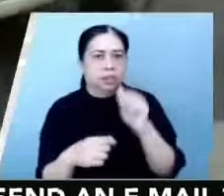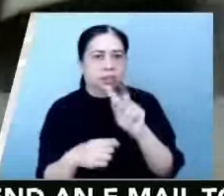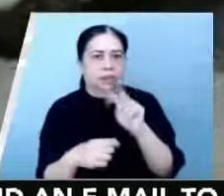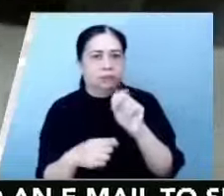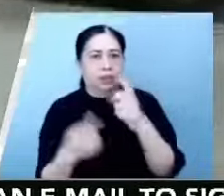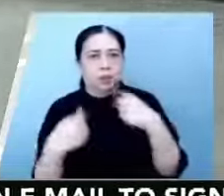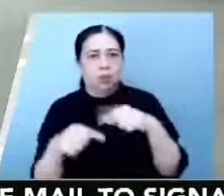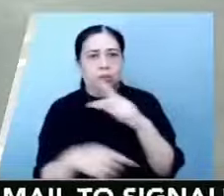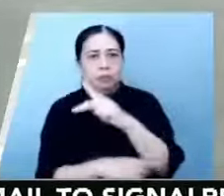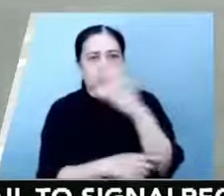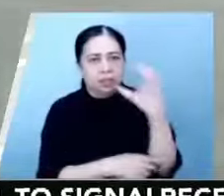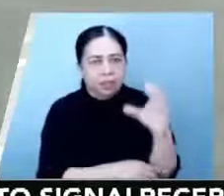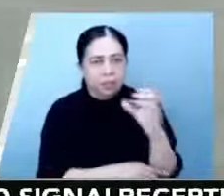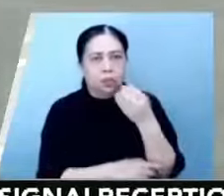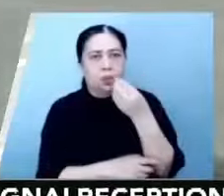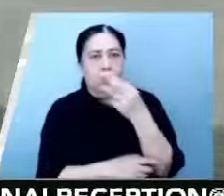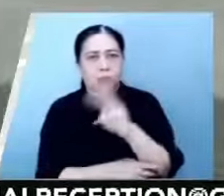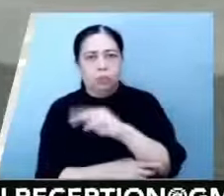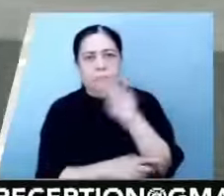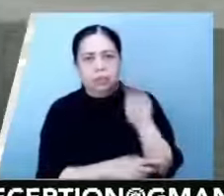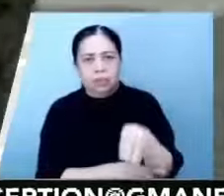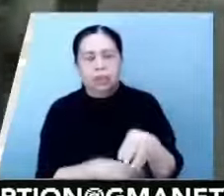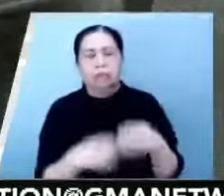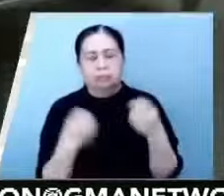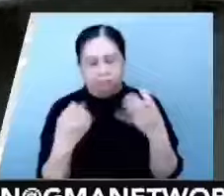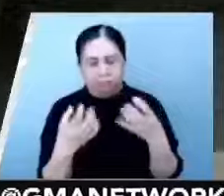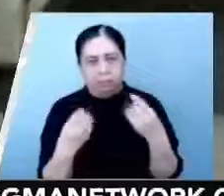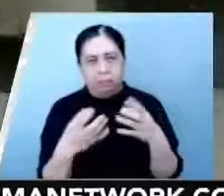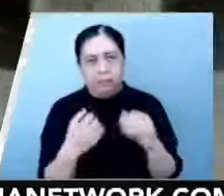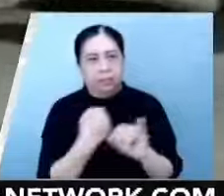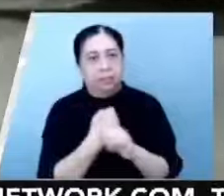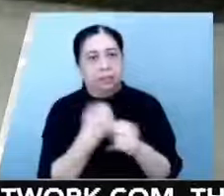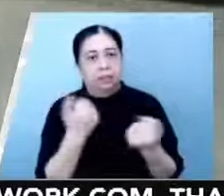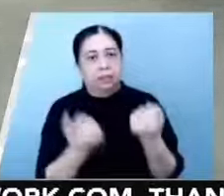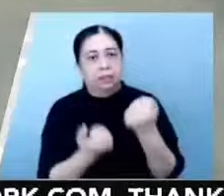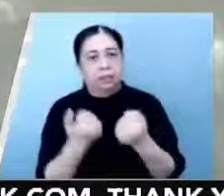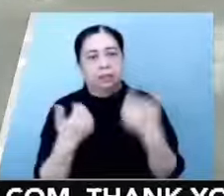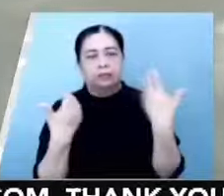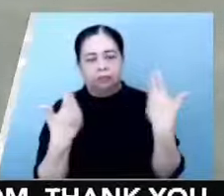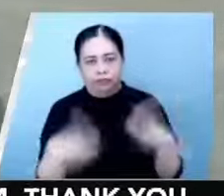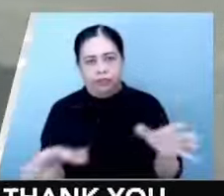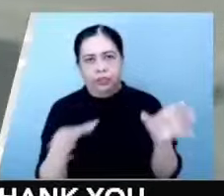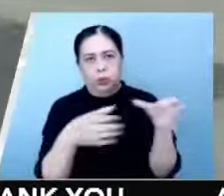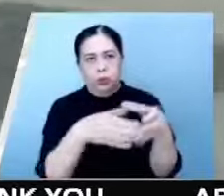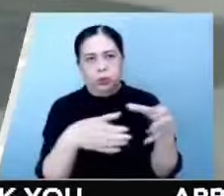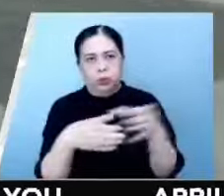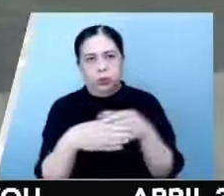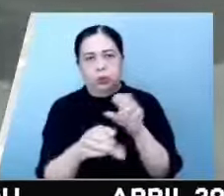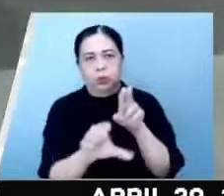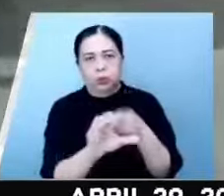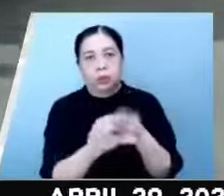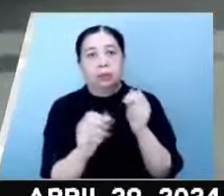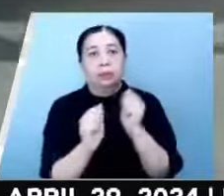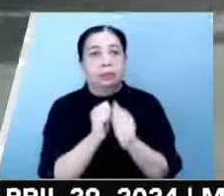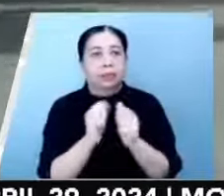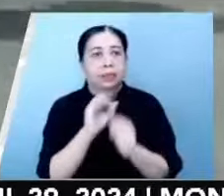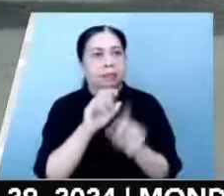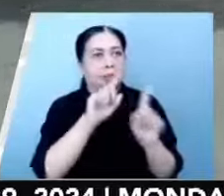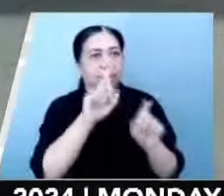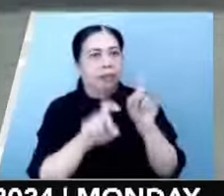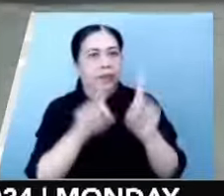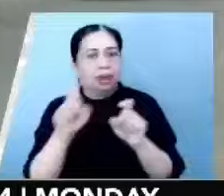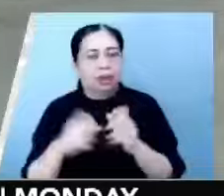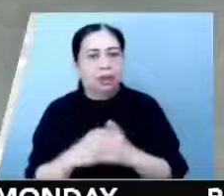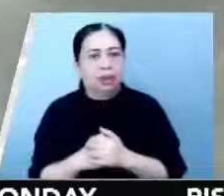naman Maynila. Marami yung mga jeepney driver dito na consolidated na. Isa sa mga indikasyon po niyan kapag tinatanong natin sila ay yung